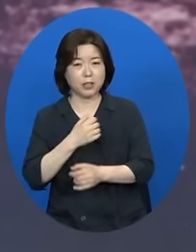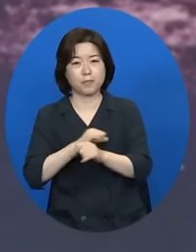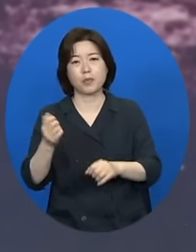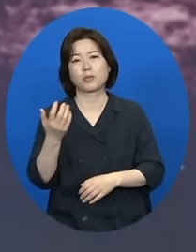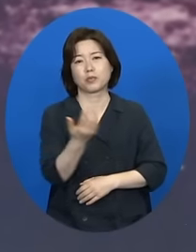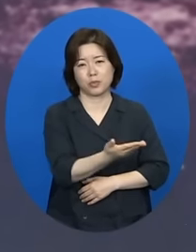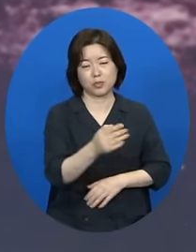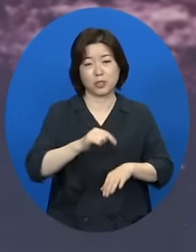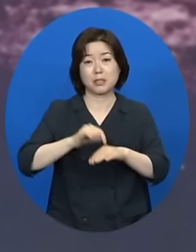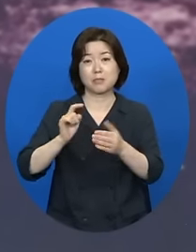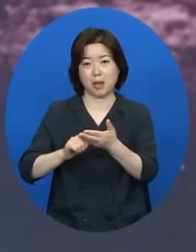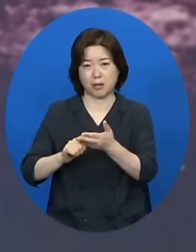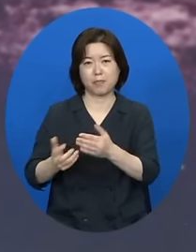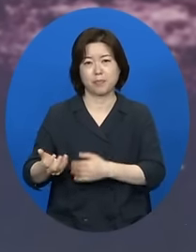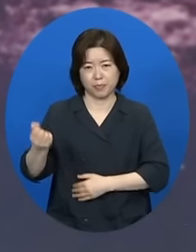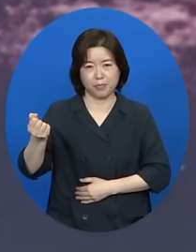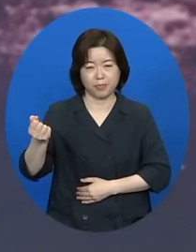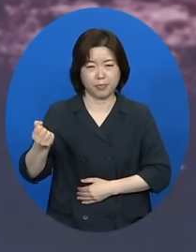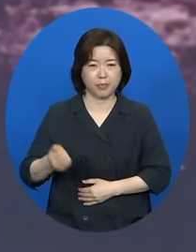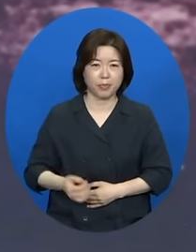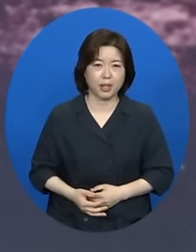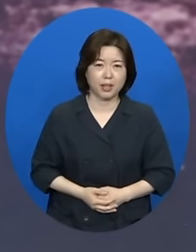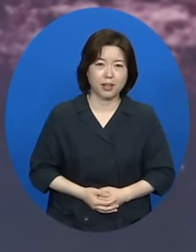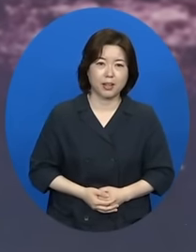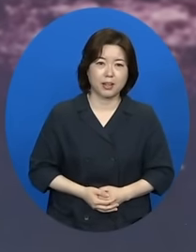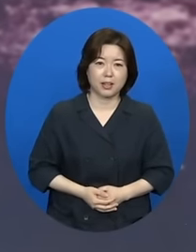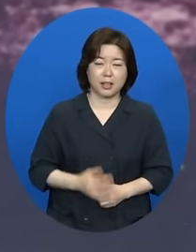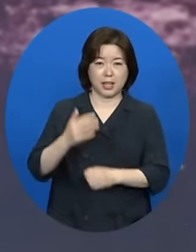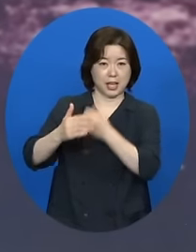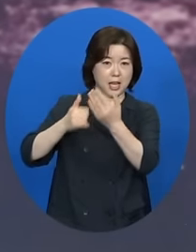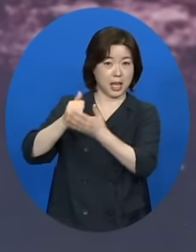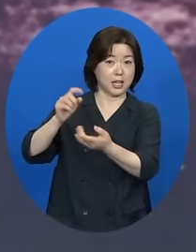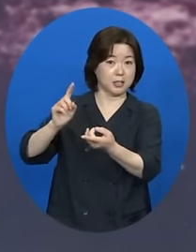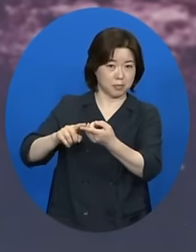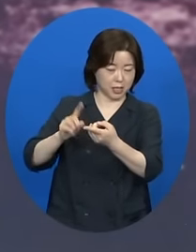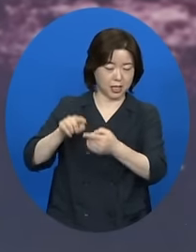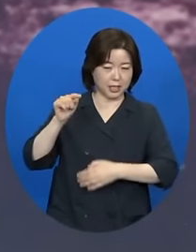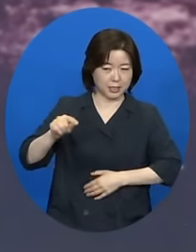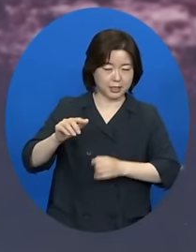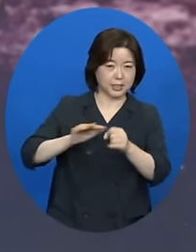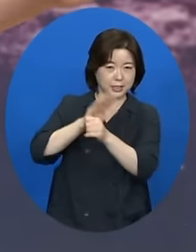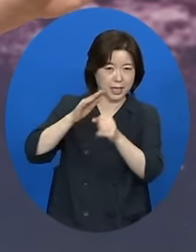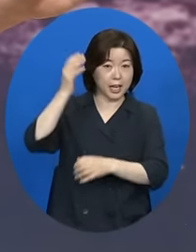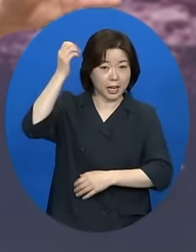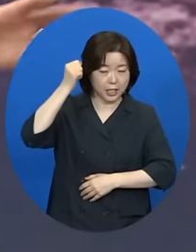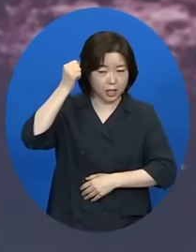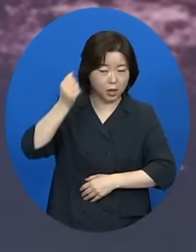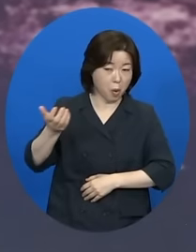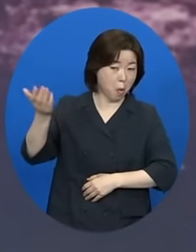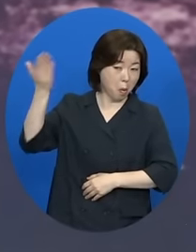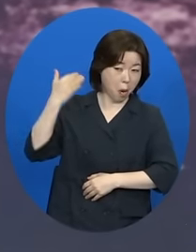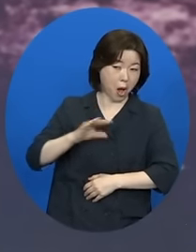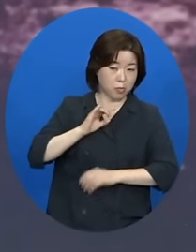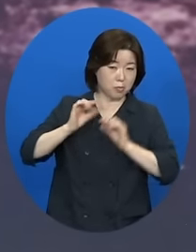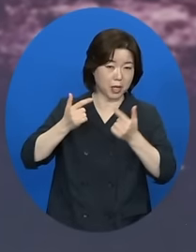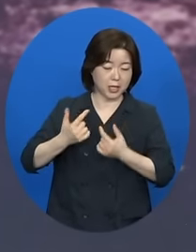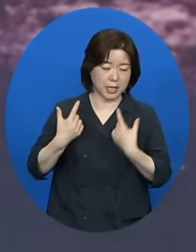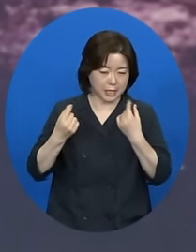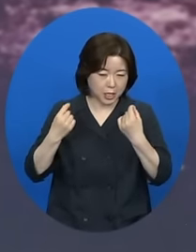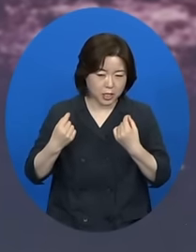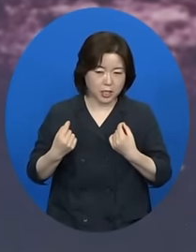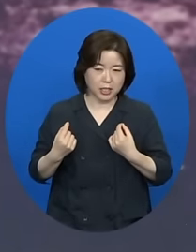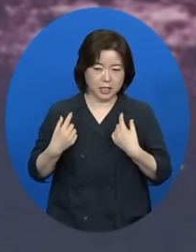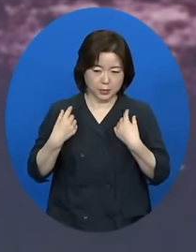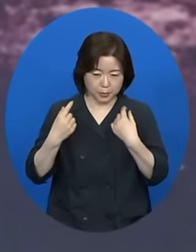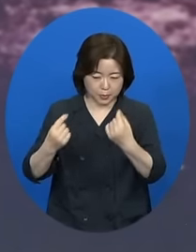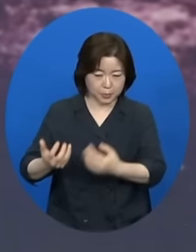이 마음이 있었던 것이죠. 그래서 하나님에 대한 그 사랑과 그 기억이 과거만이 아니라 여전히 현재